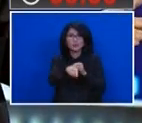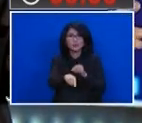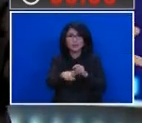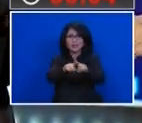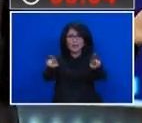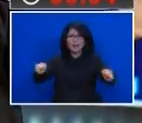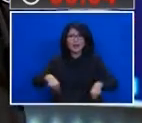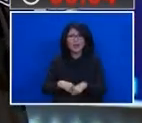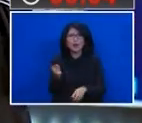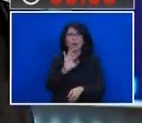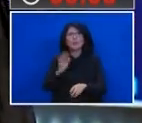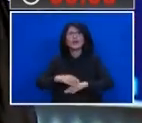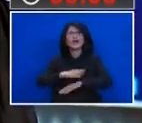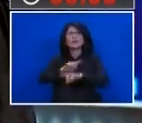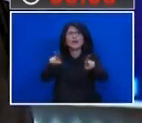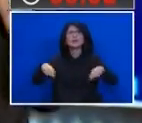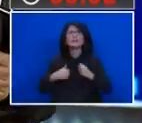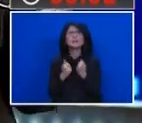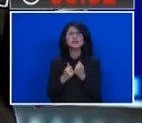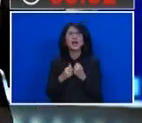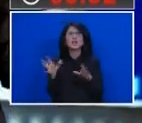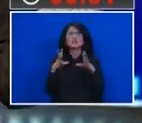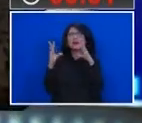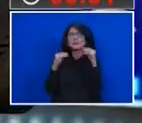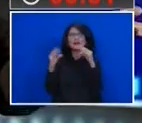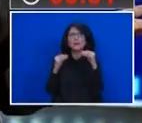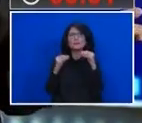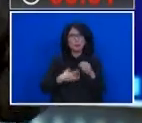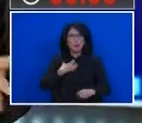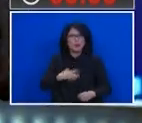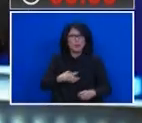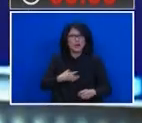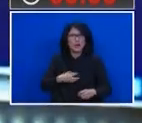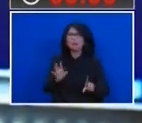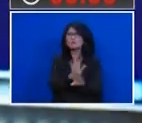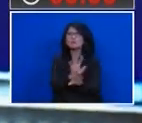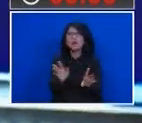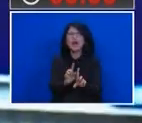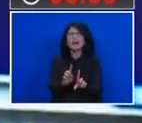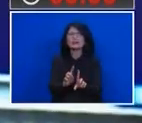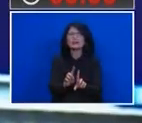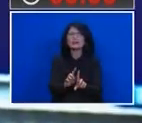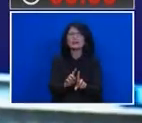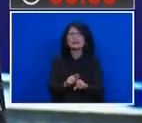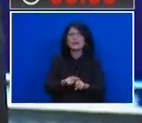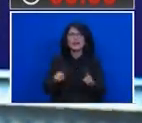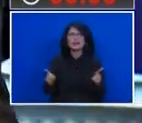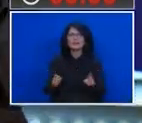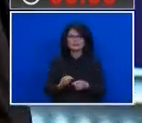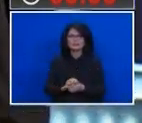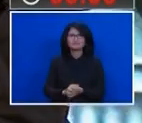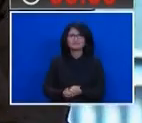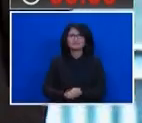atas meja bukan di balai kota dengan rapim kemudian marah-marah tetapi kita langs habis waktu